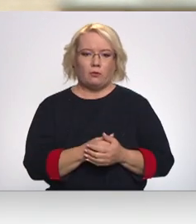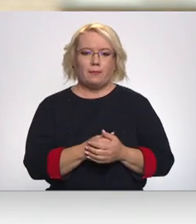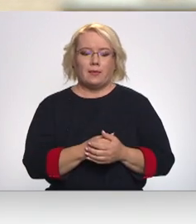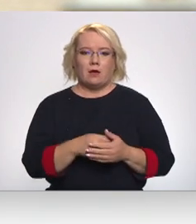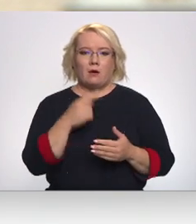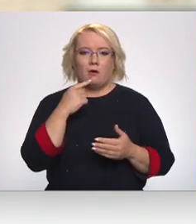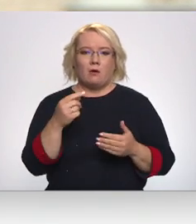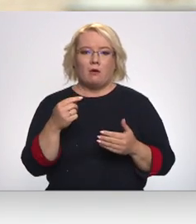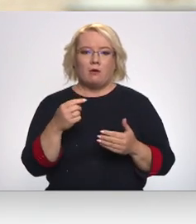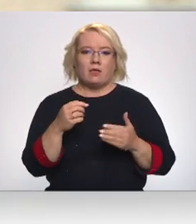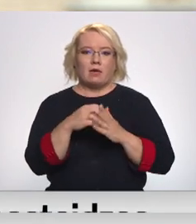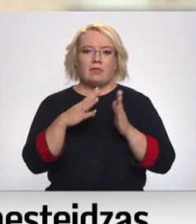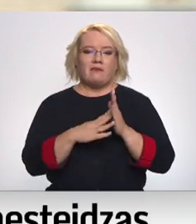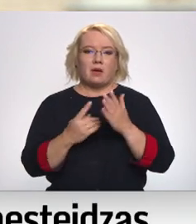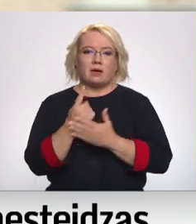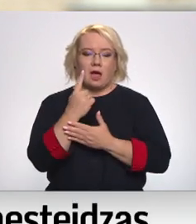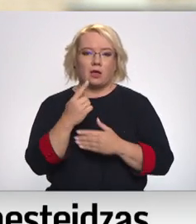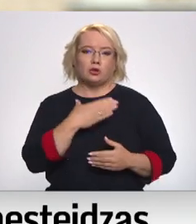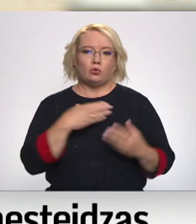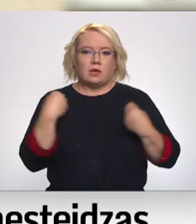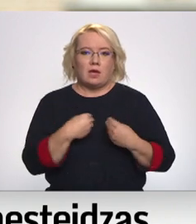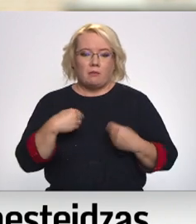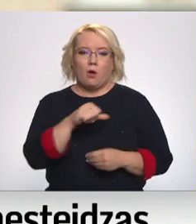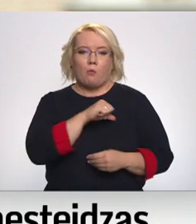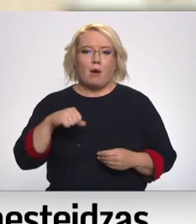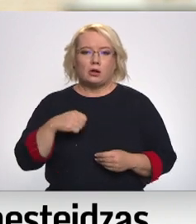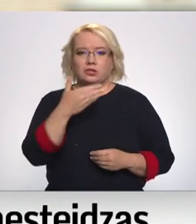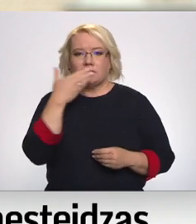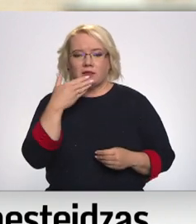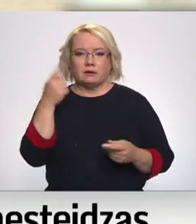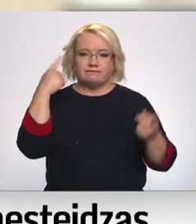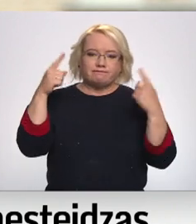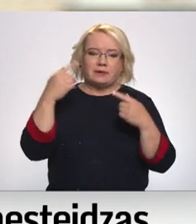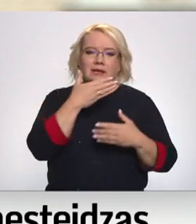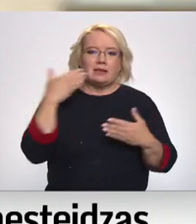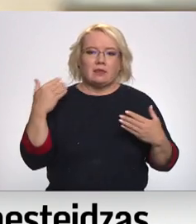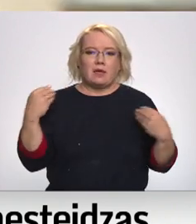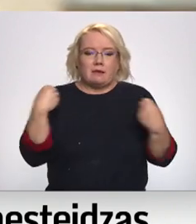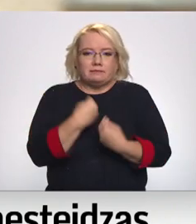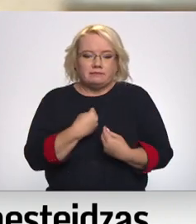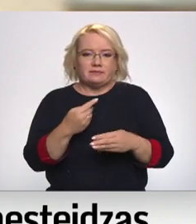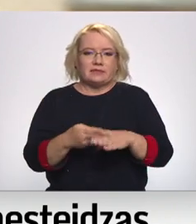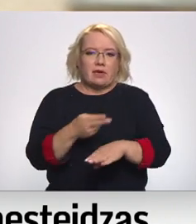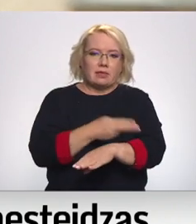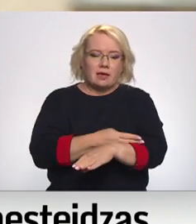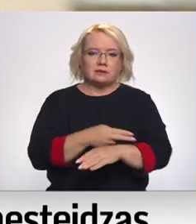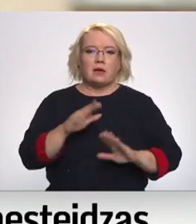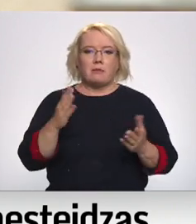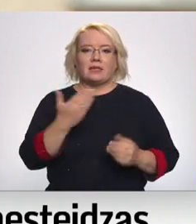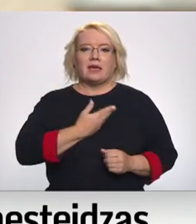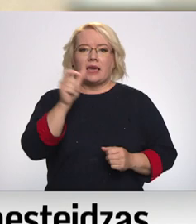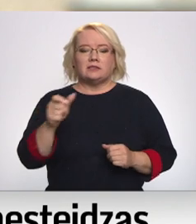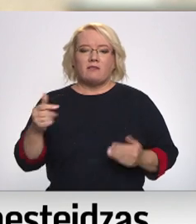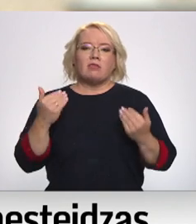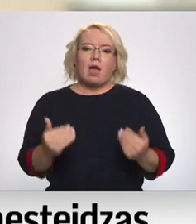sunim nebūtu augsti, jā, jo drēb. Paši sildamies arī kaut kā ar siltām drēbēm, ar zeķiem. Bet pagaidām iedzīvotāji nav izteikuši